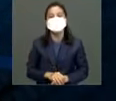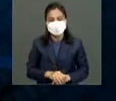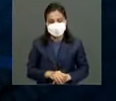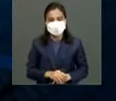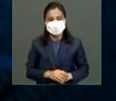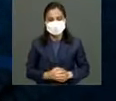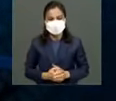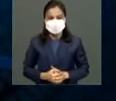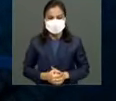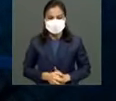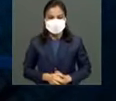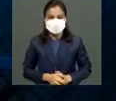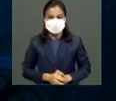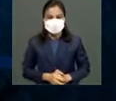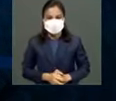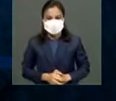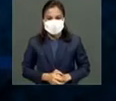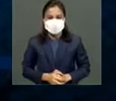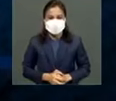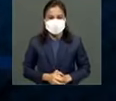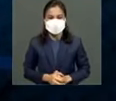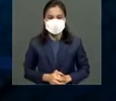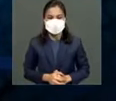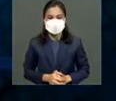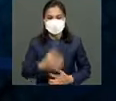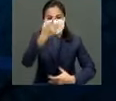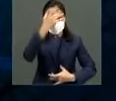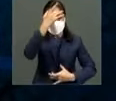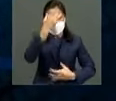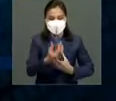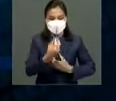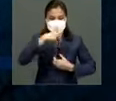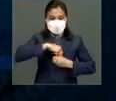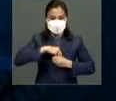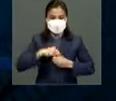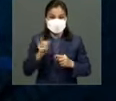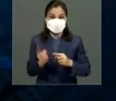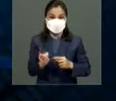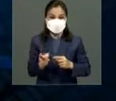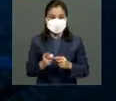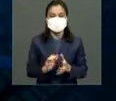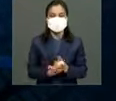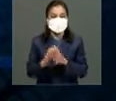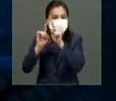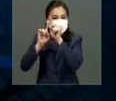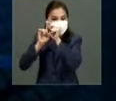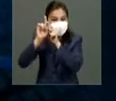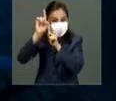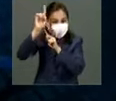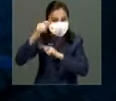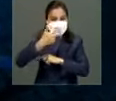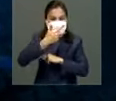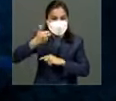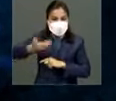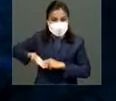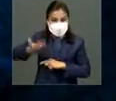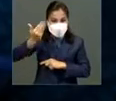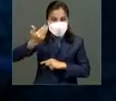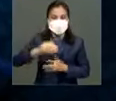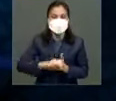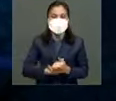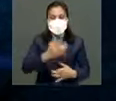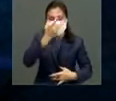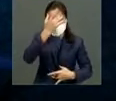นะครับในเรื่องของโรคประจำตัวก็อยู่ที่ความดันโลหิตสูงกับเบาหวาน2โรคนี้ยังเป็นโรคหลักโร